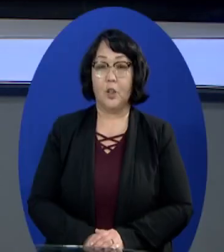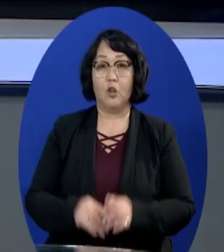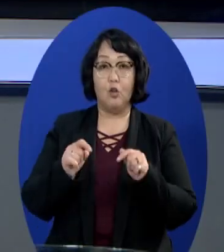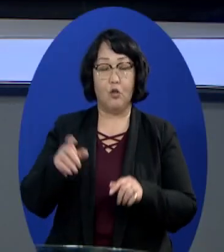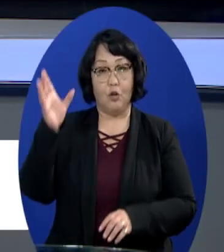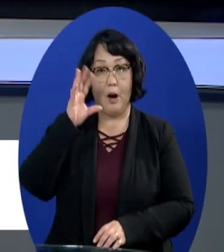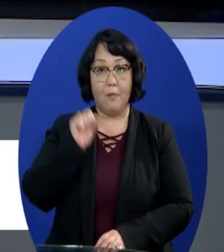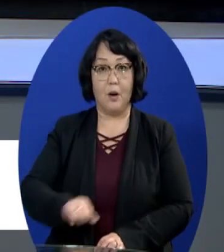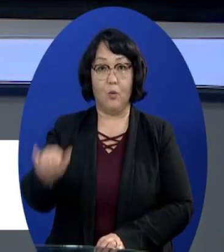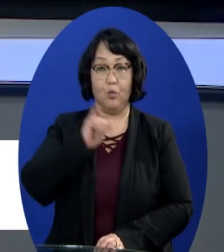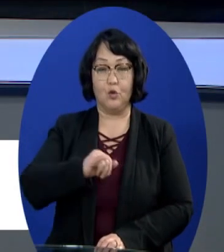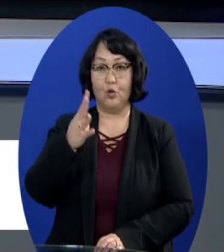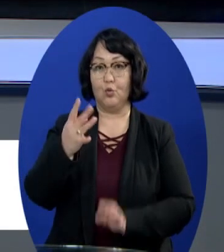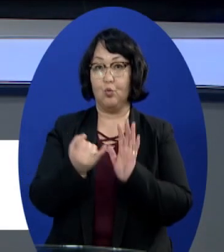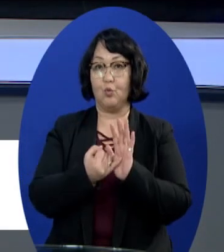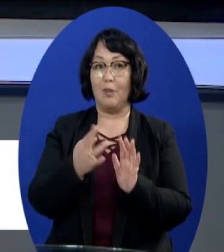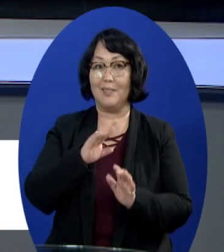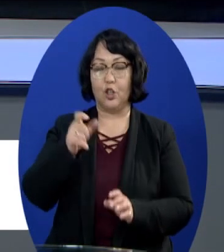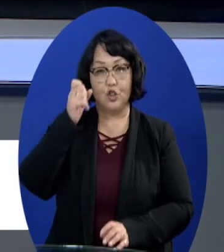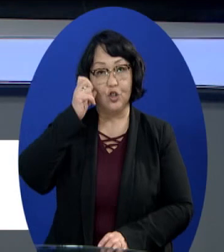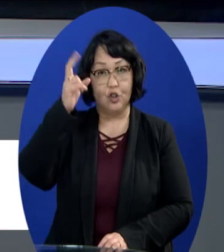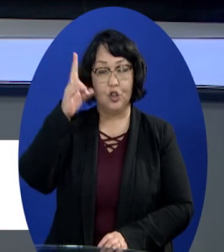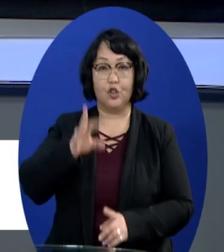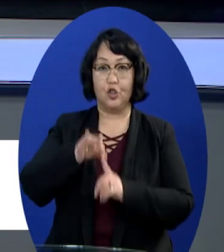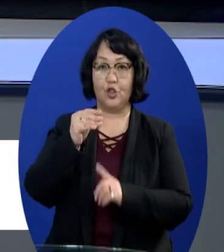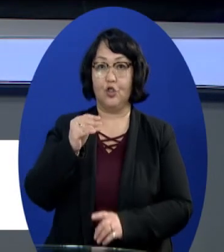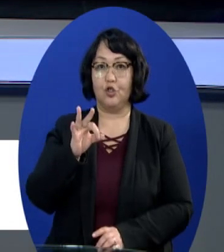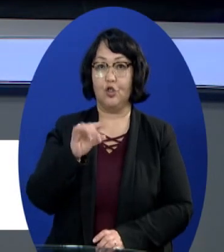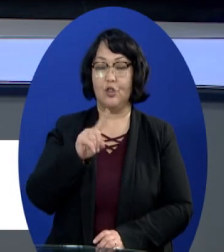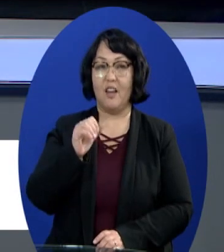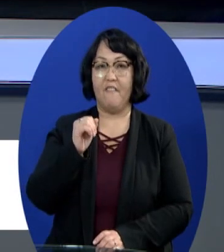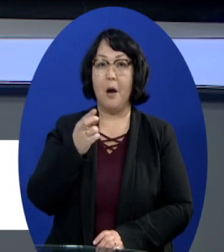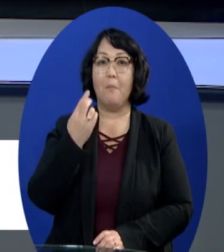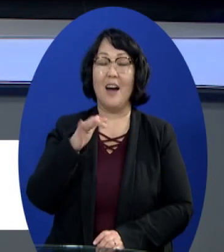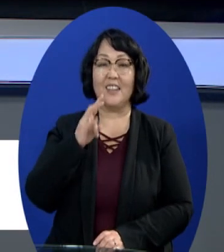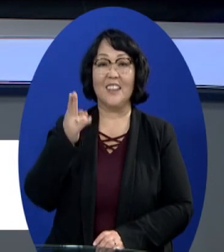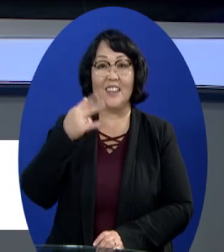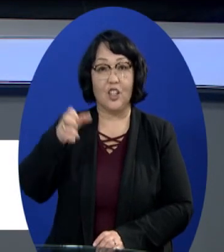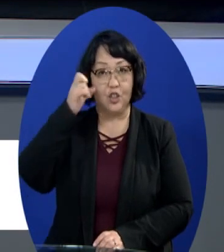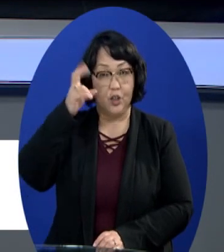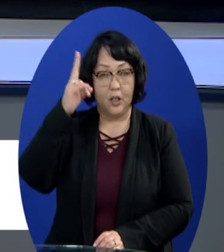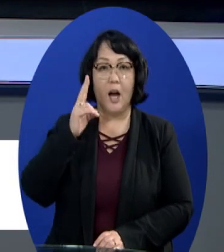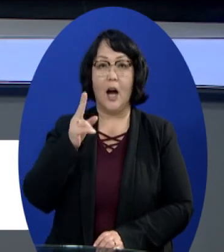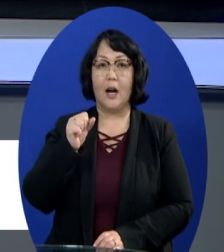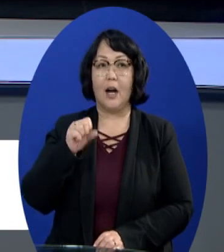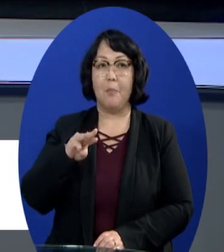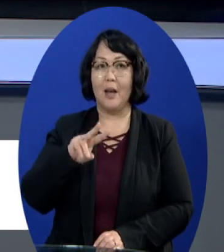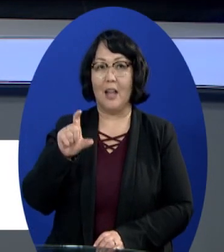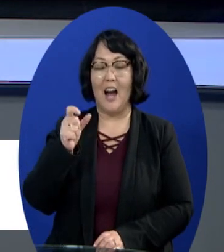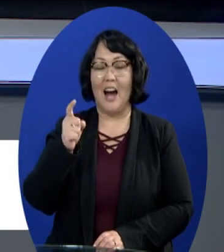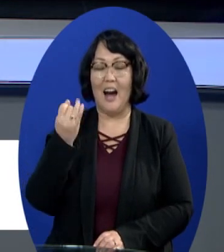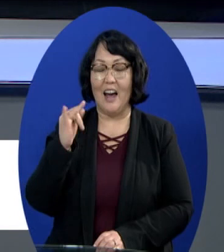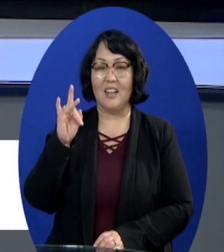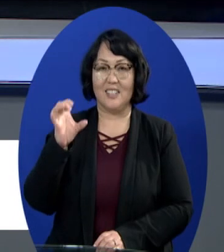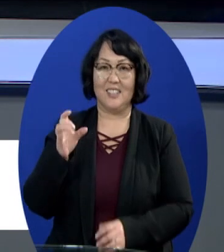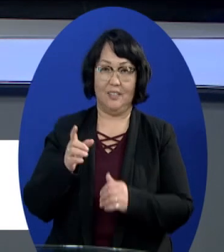Өнөөдөр Америк нэгдсэн улсын 46 дахь ерөнхийлөгчөөр сонгогдсон Жозеф Байден болон дэд ерөнхийлөгч Камала Харрис нар тангарага өргөхийг